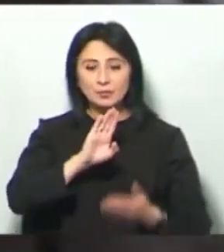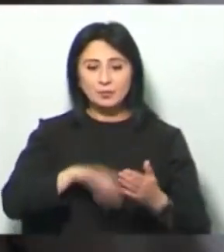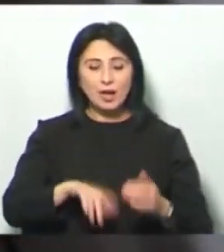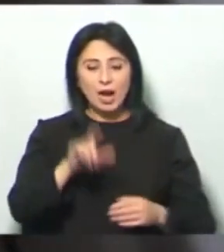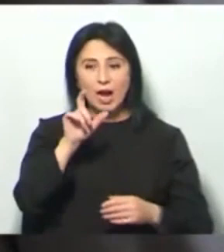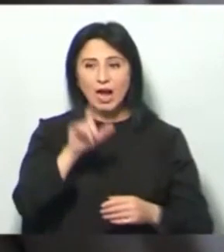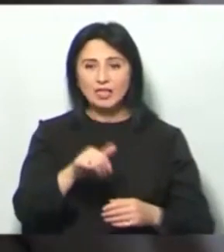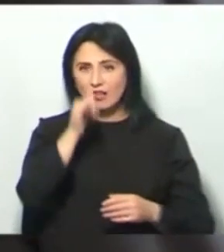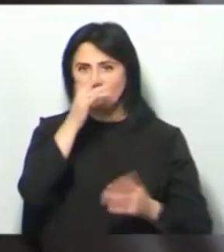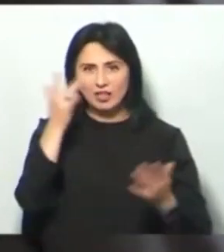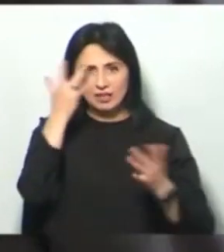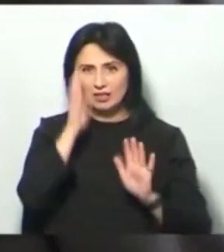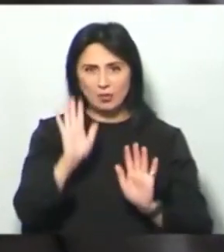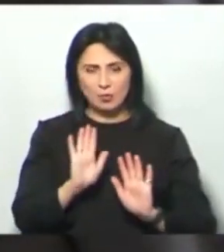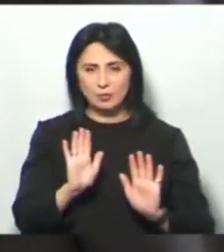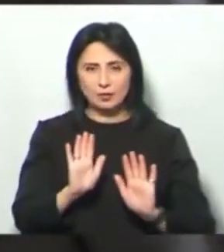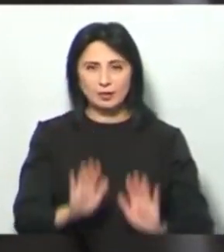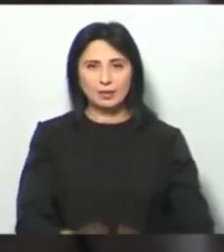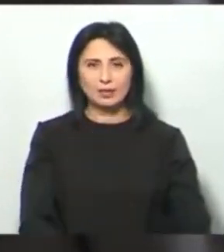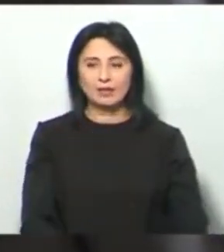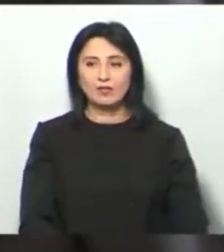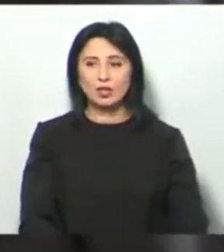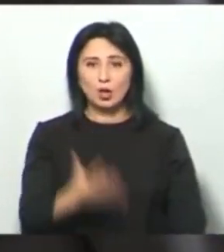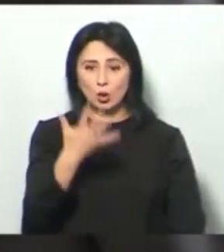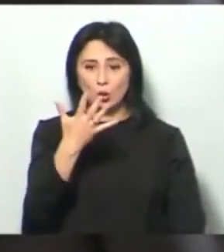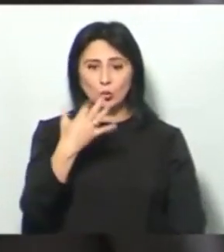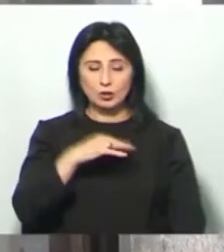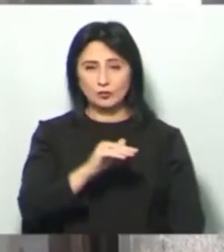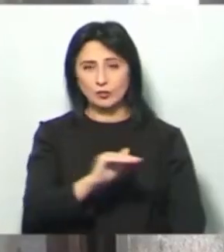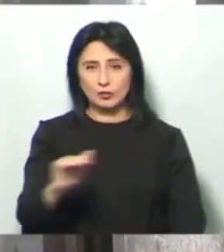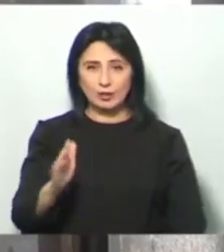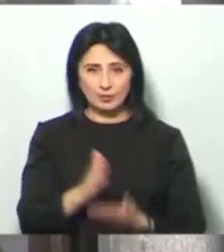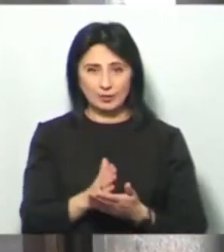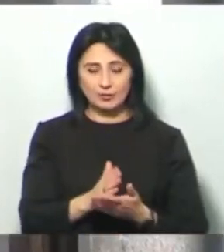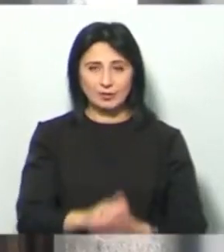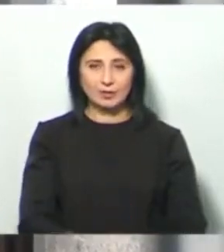უსიყვარულო ადამიანი ვერ წარმომიდგენია. ხუთი შვილი მყავს.